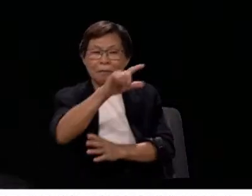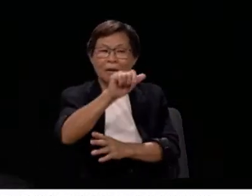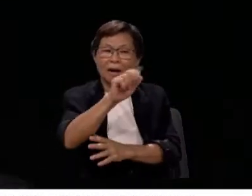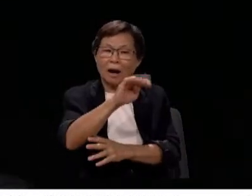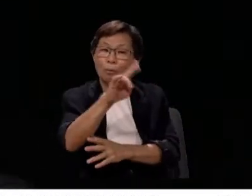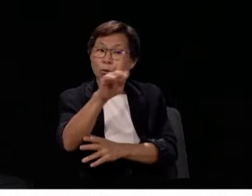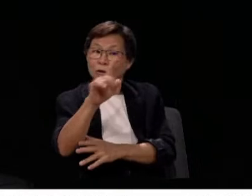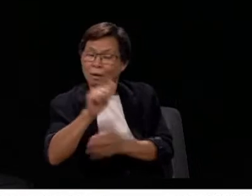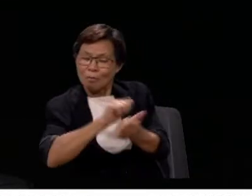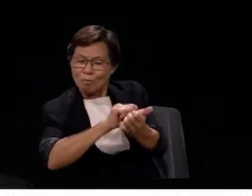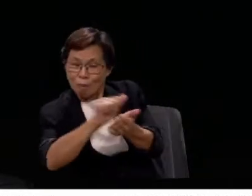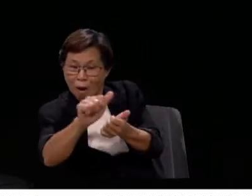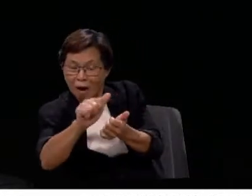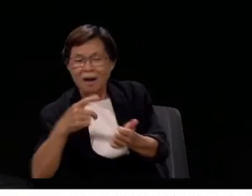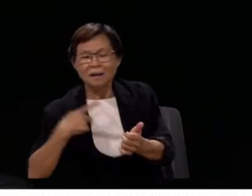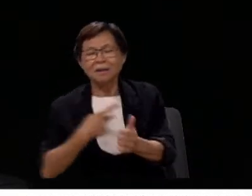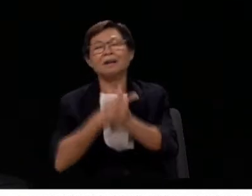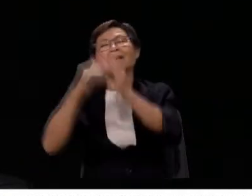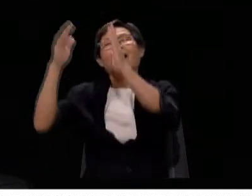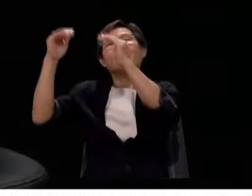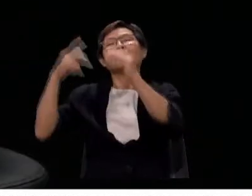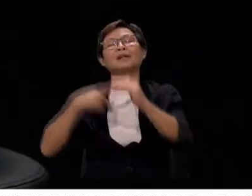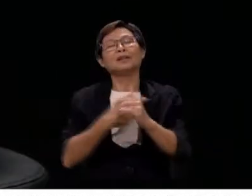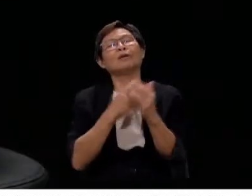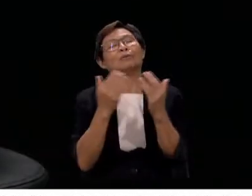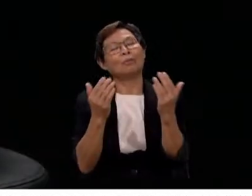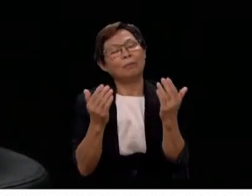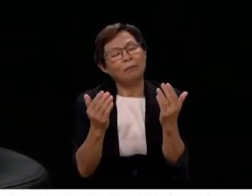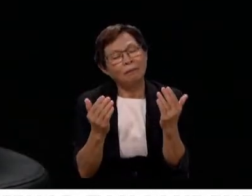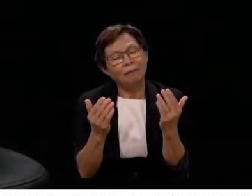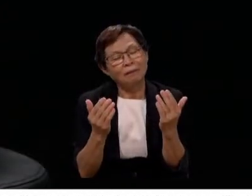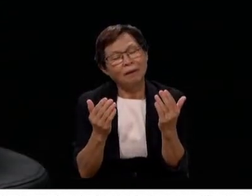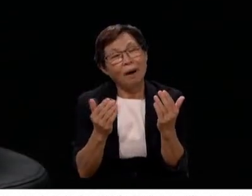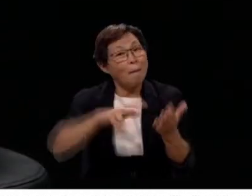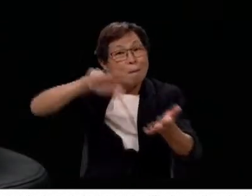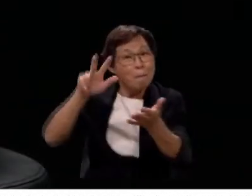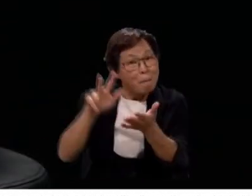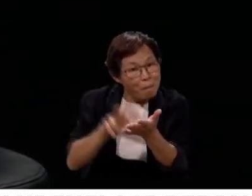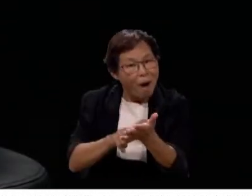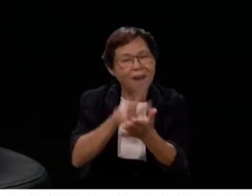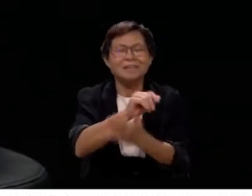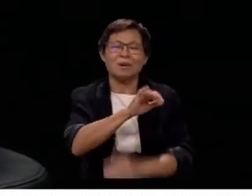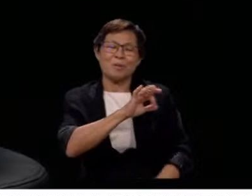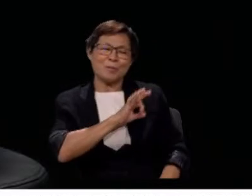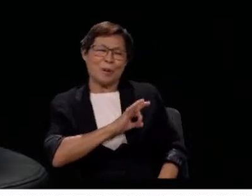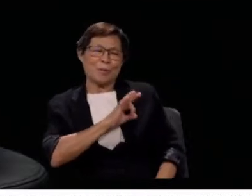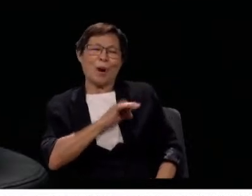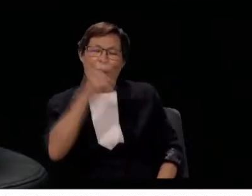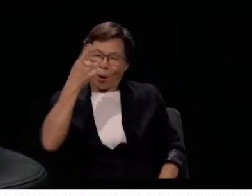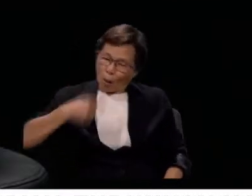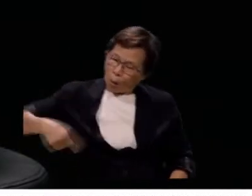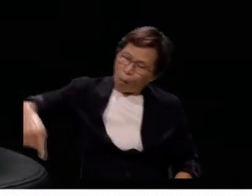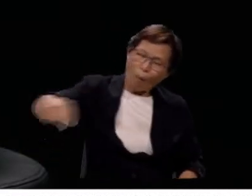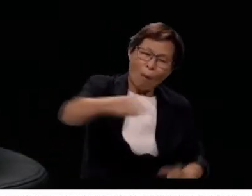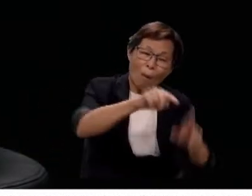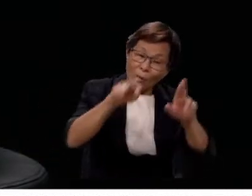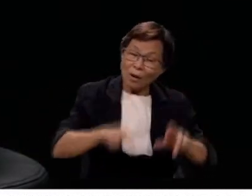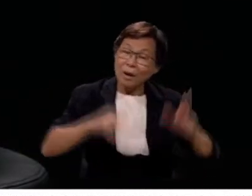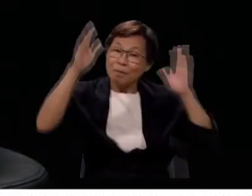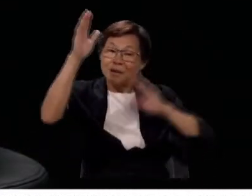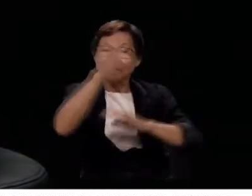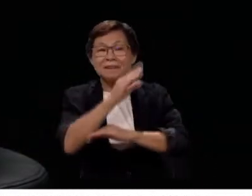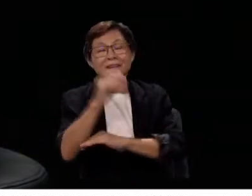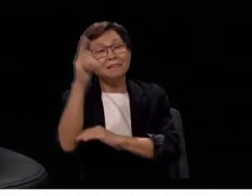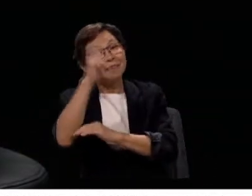maka harap kita doakan hanya dapat diutamakan dan dapat memberi kebaikan kepada suku suruhan Raya kita pada